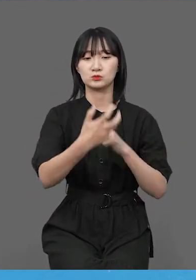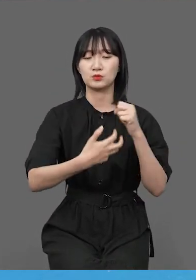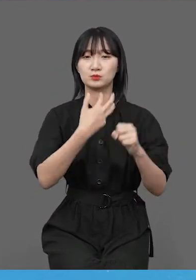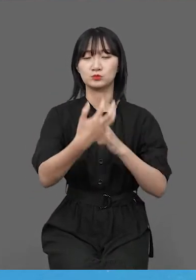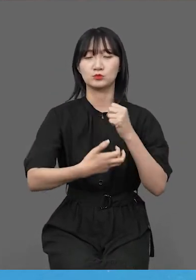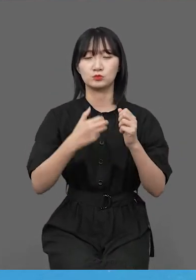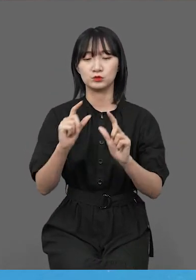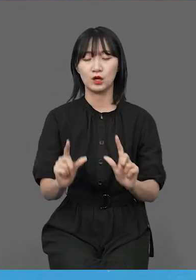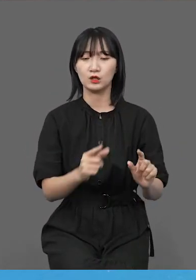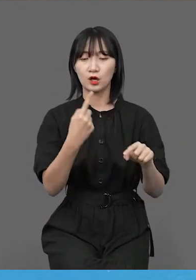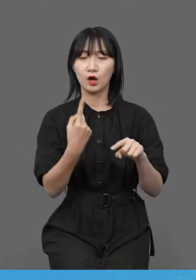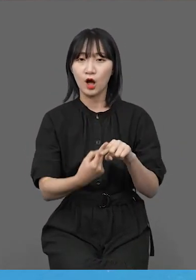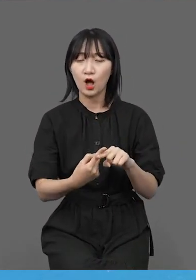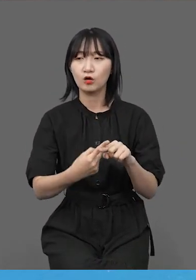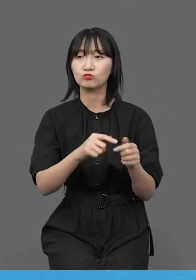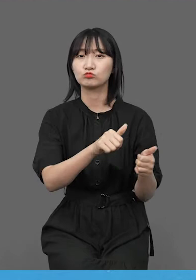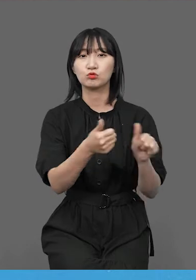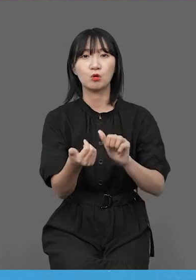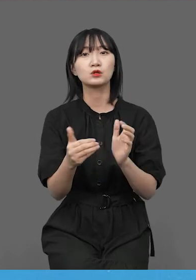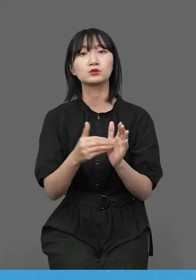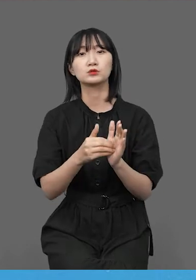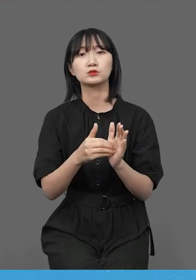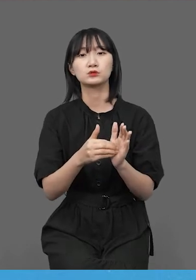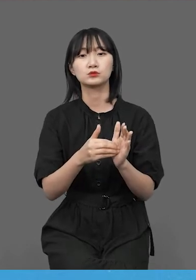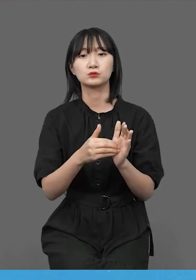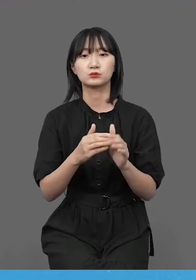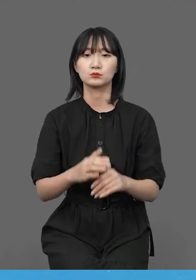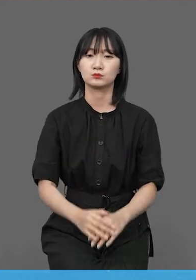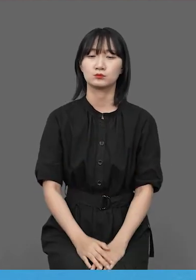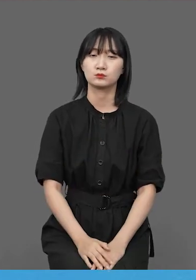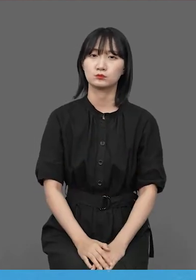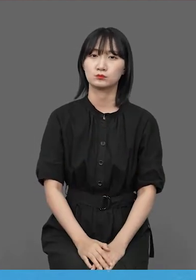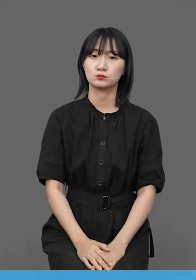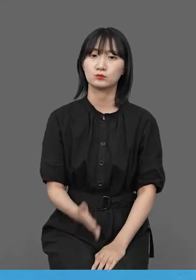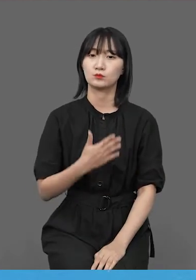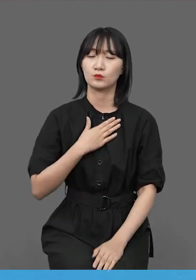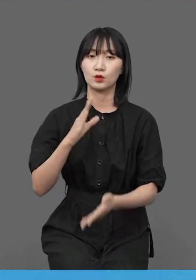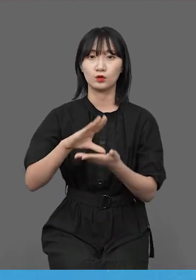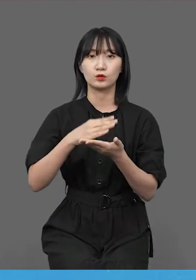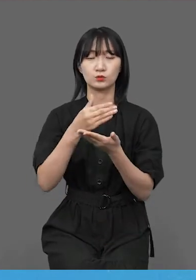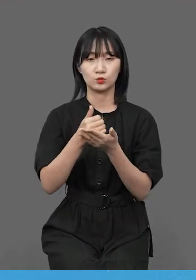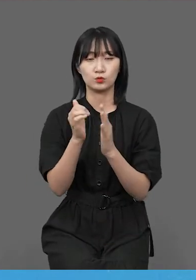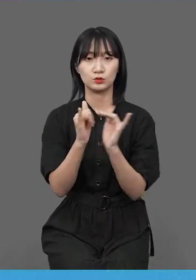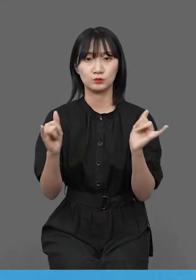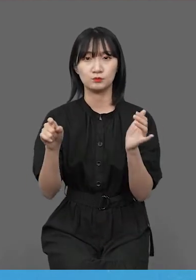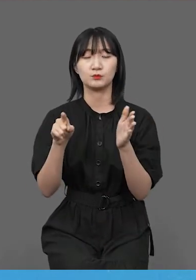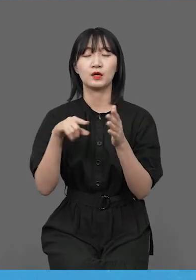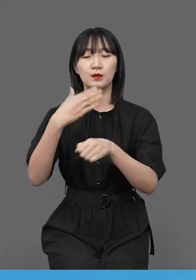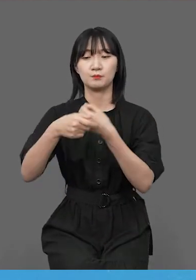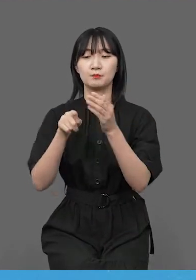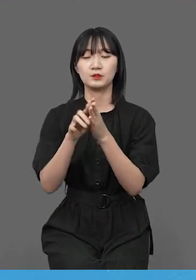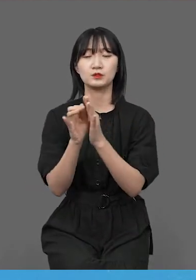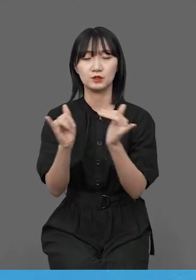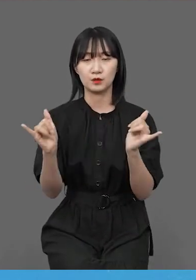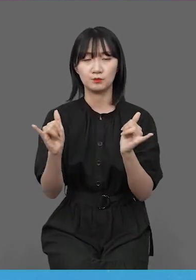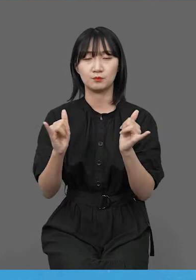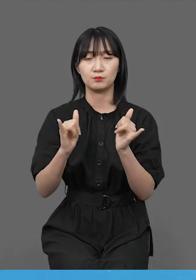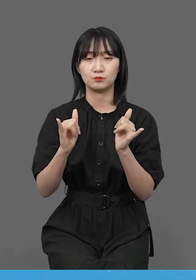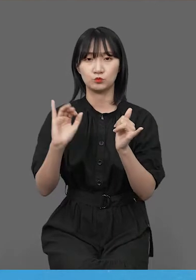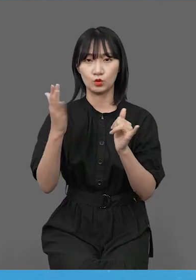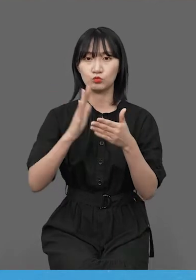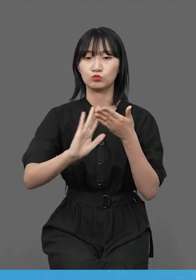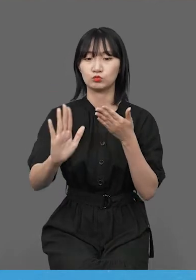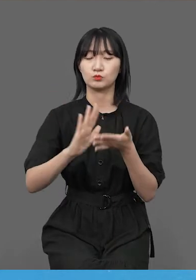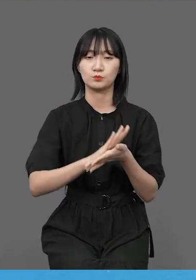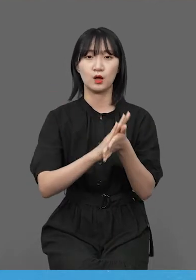뭐 어쩌다가 죽어가지고 그걸로 이제 끝나는 거 아니겠습니까? 제가 크리스찬이 된 후에 가장 큰 변화는 바로 그 부분입니다.